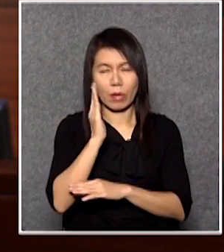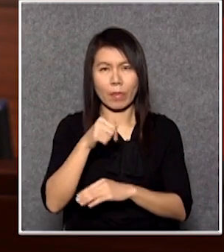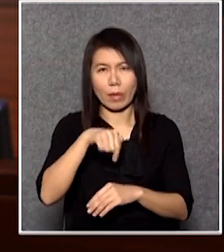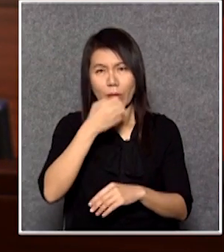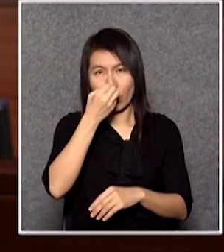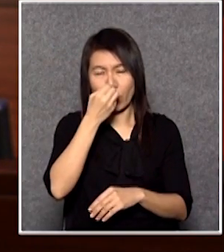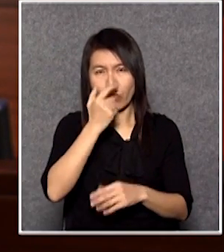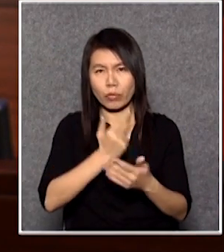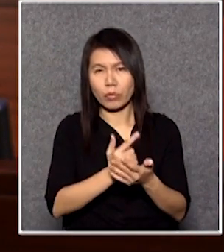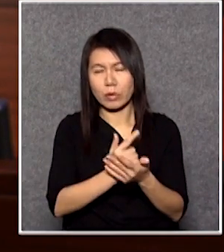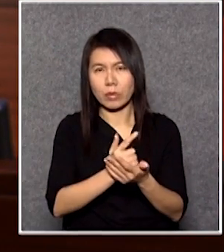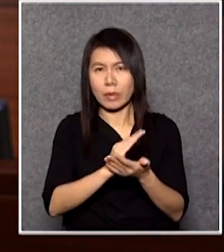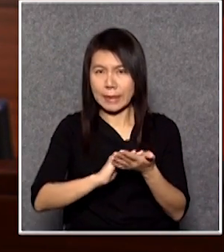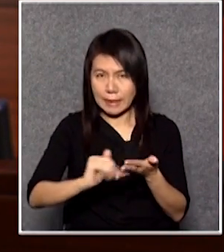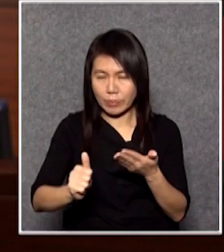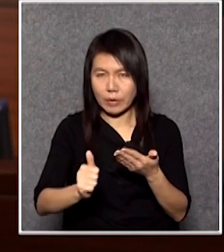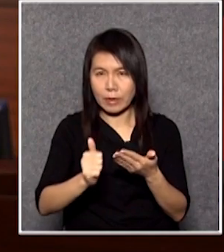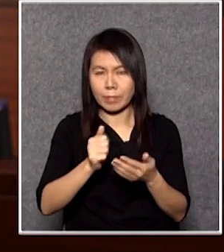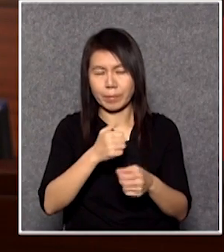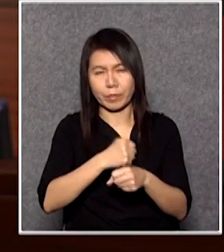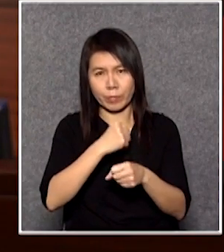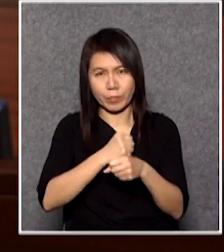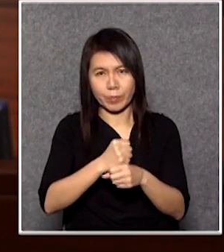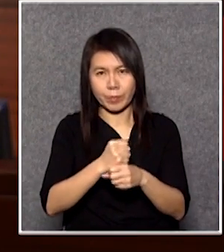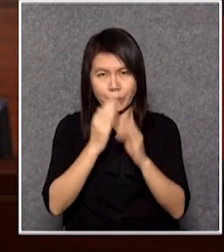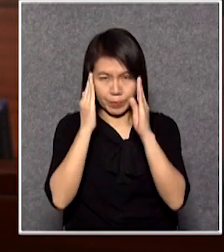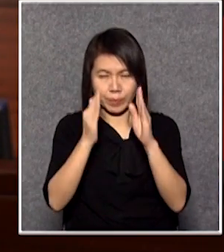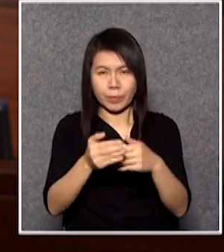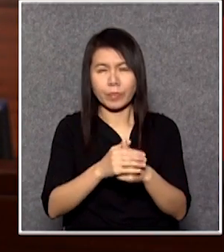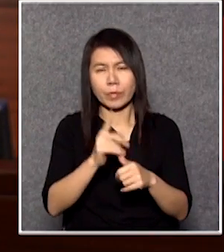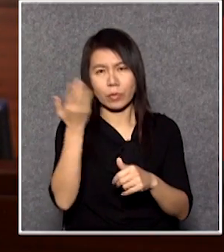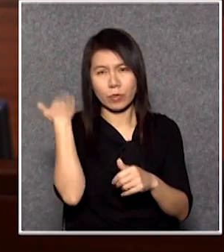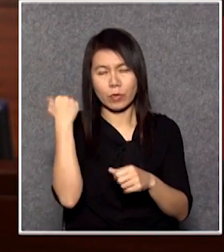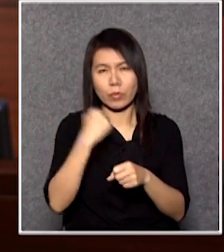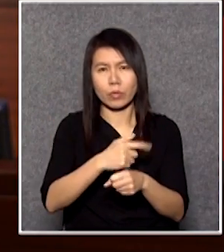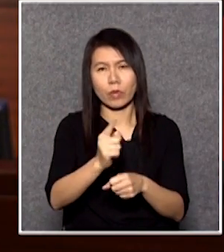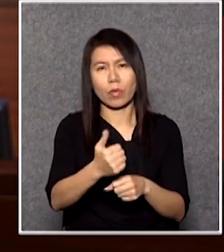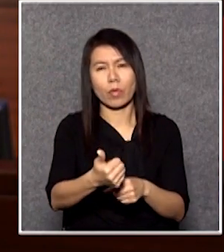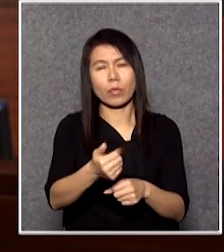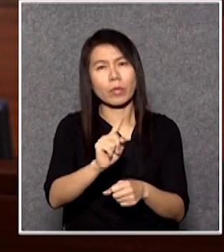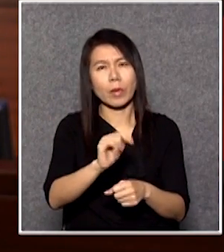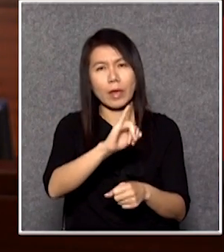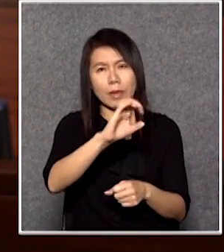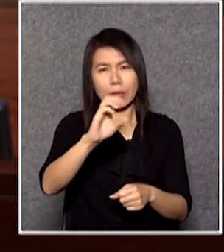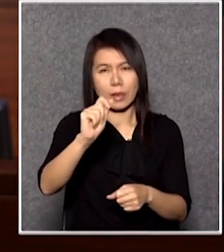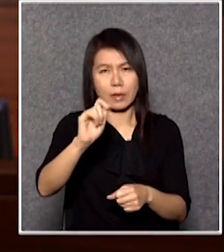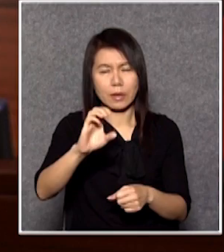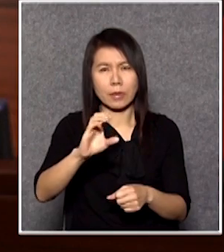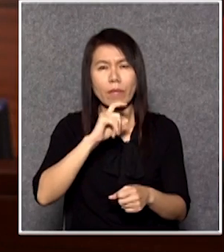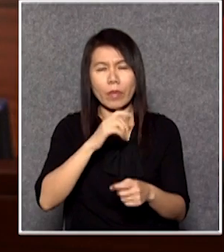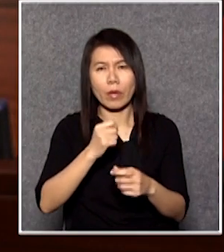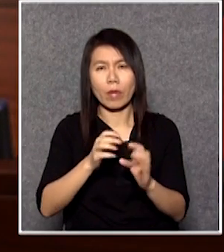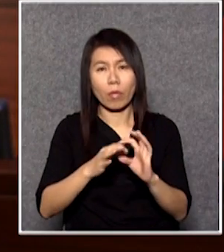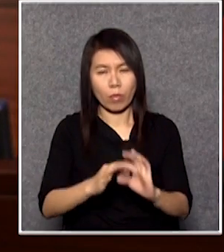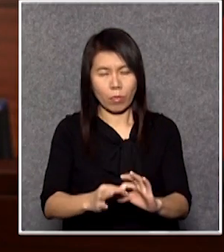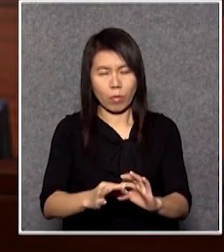心價值就是廉潔奉公，那我們過去為何做得這麼好呢？其實跟 ICAC 的工作做得好是不無關係